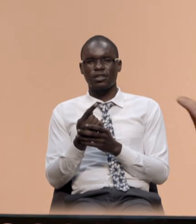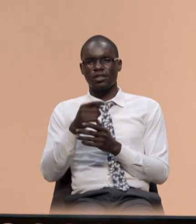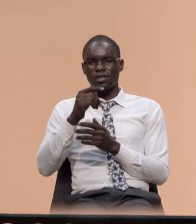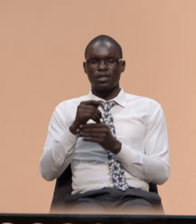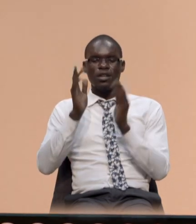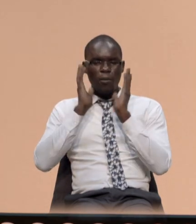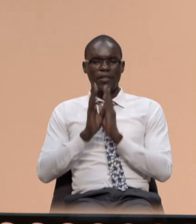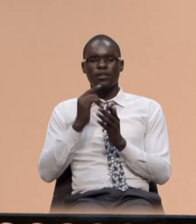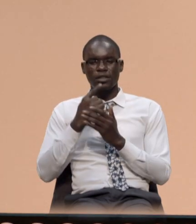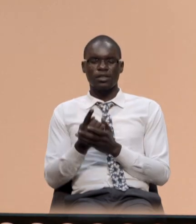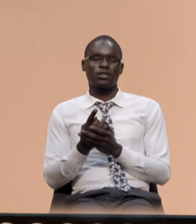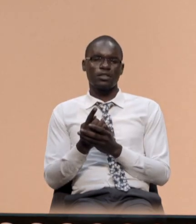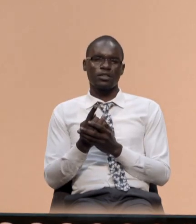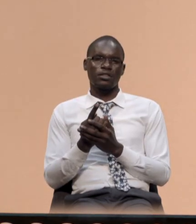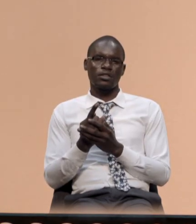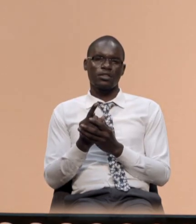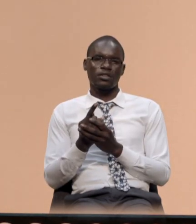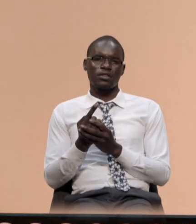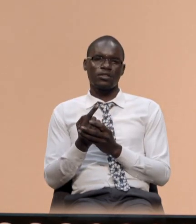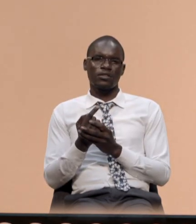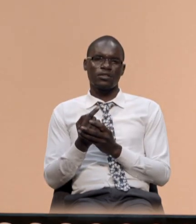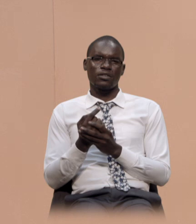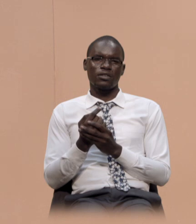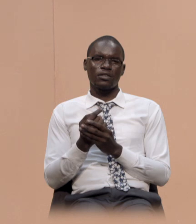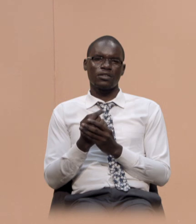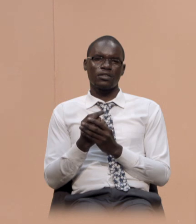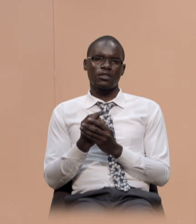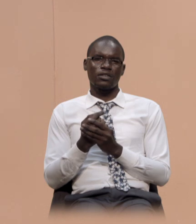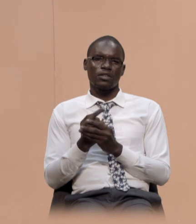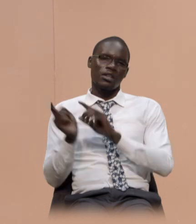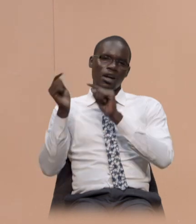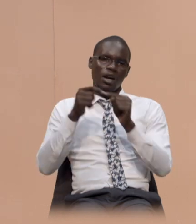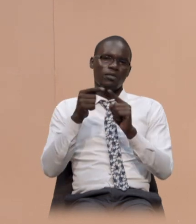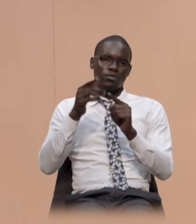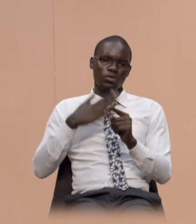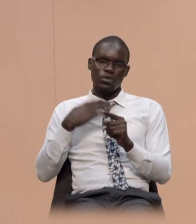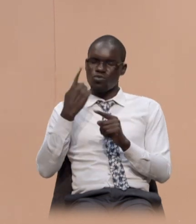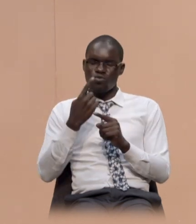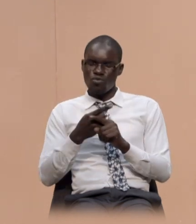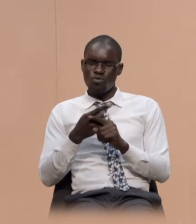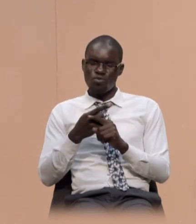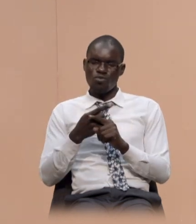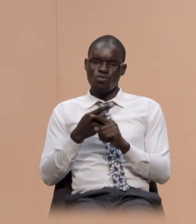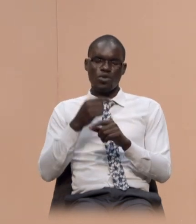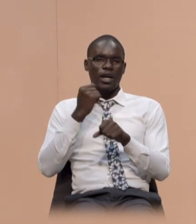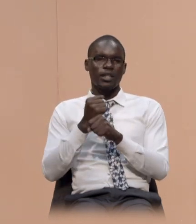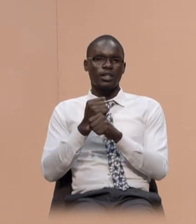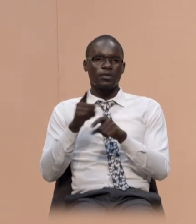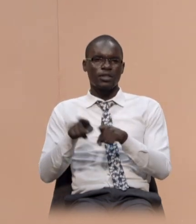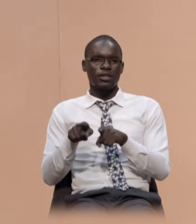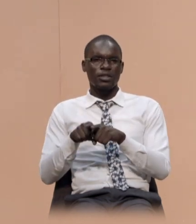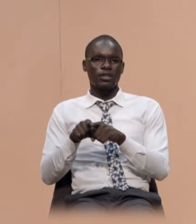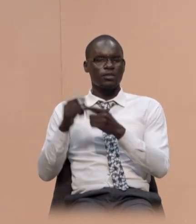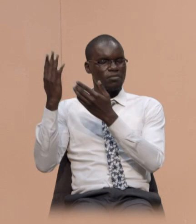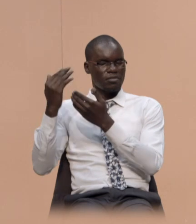cha Mathayo, anasema in the book of Matthew, anasema, come unto me all ye who labor and are heavy laden, and